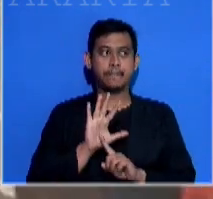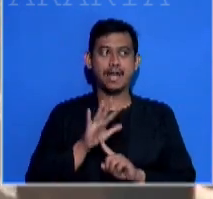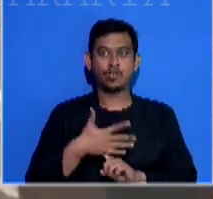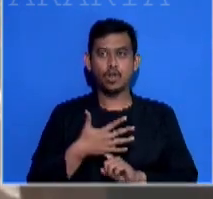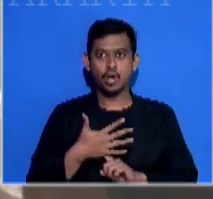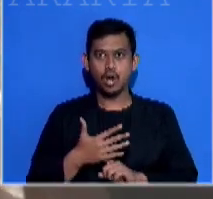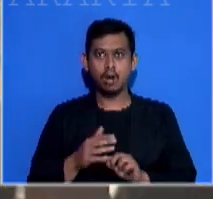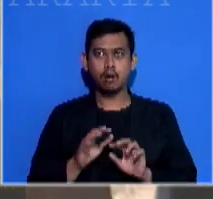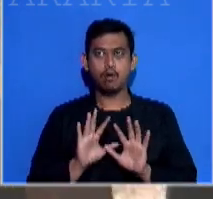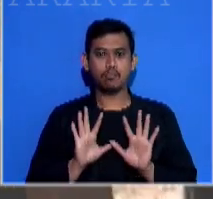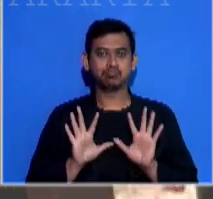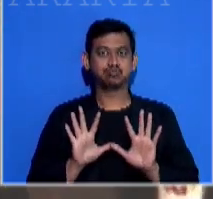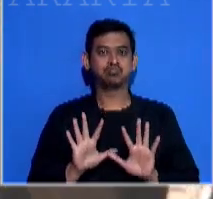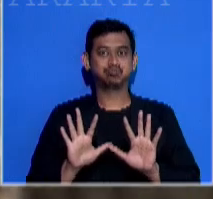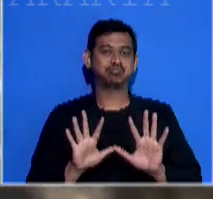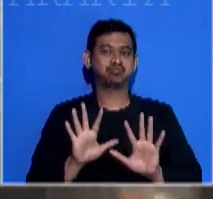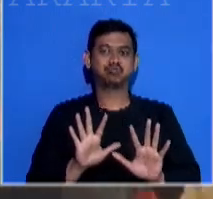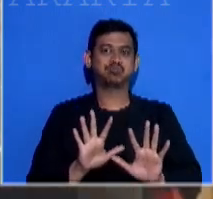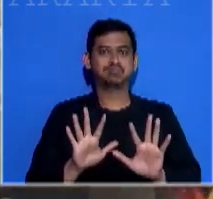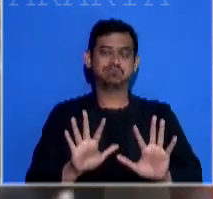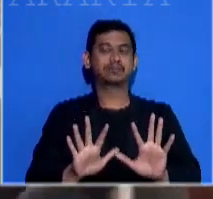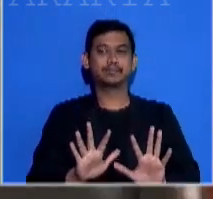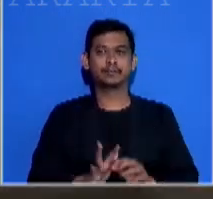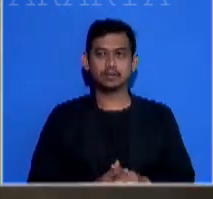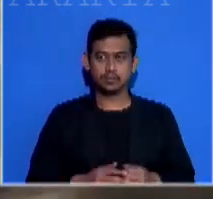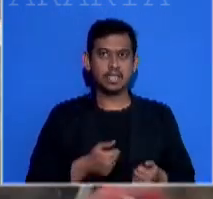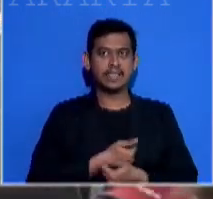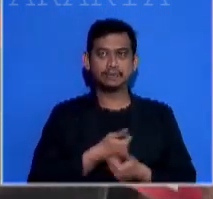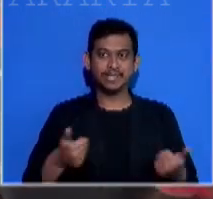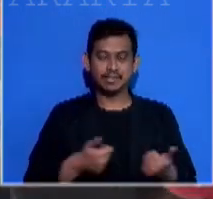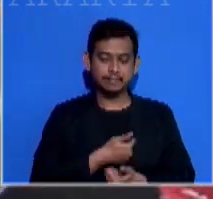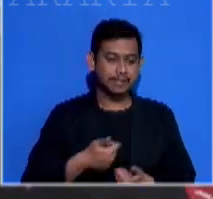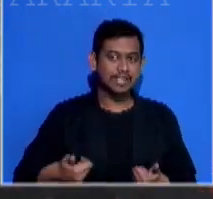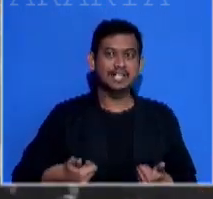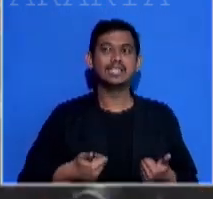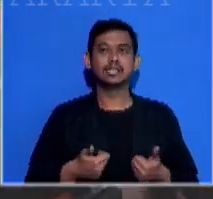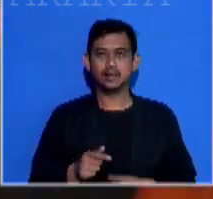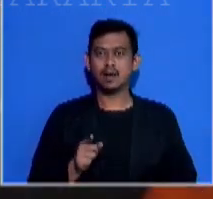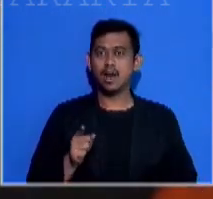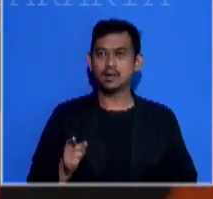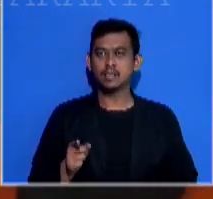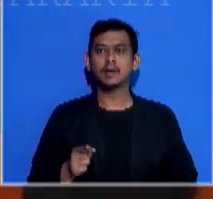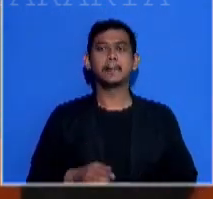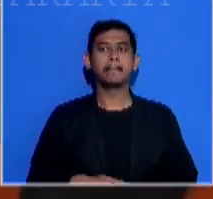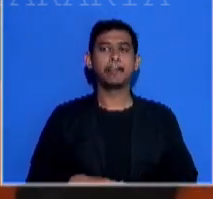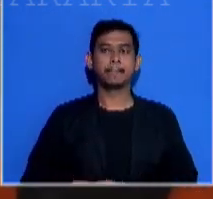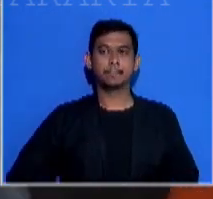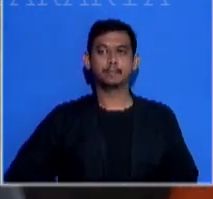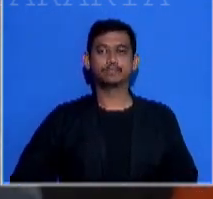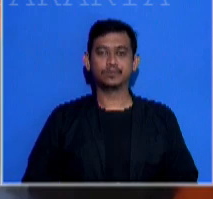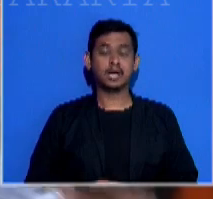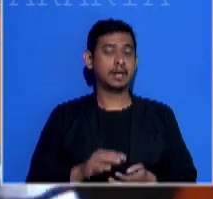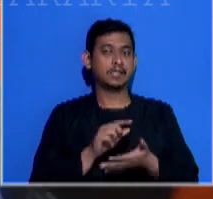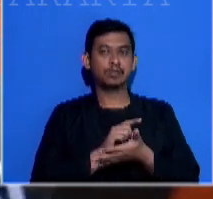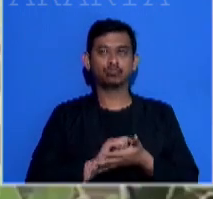ratusan siswa dan guru MTS Negeri 4 Bantul aksi bisi sambah dari kalangan pendidikan kali ini merupakan wujud partisipasi sekolah terhadap persoalan sampah